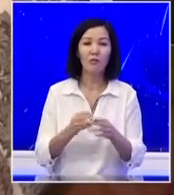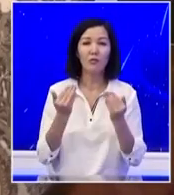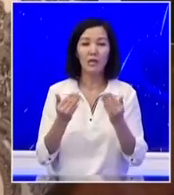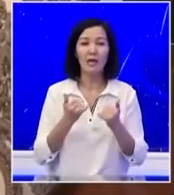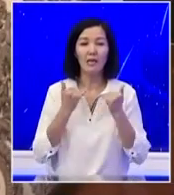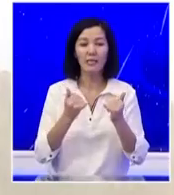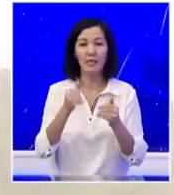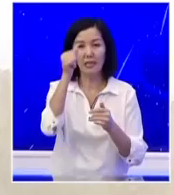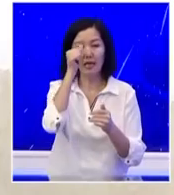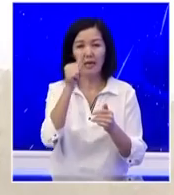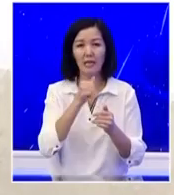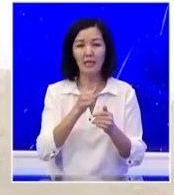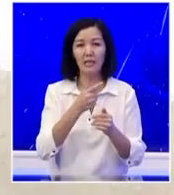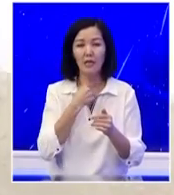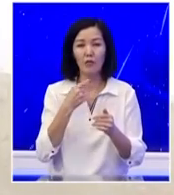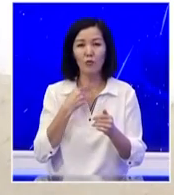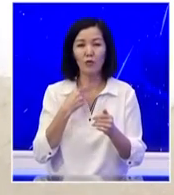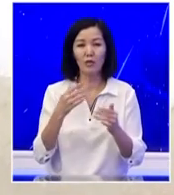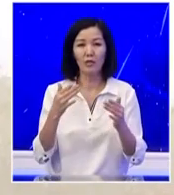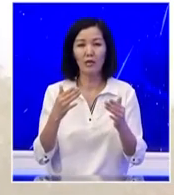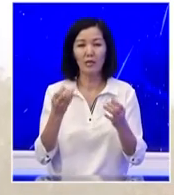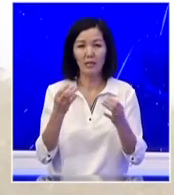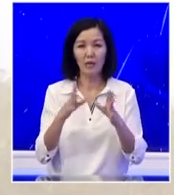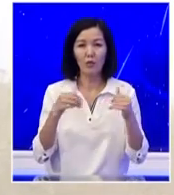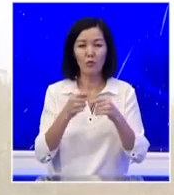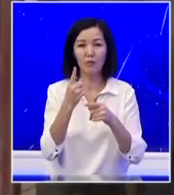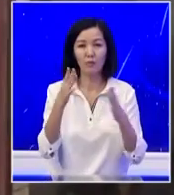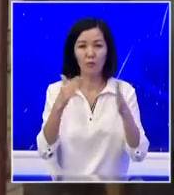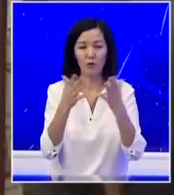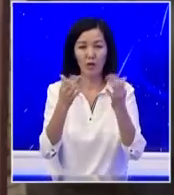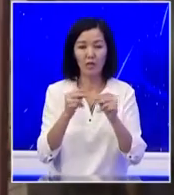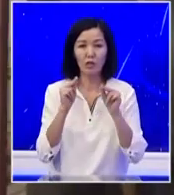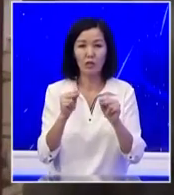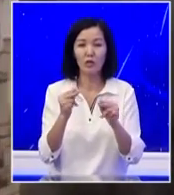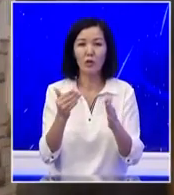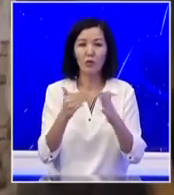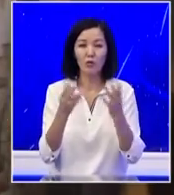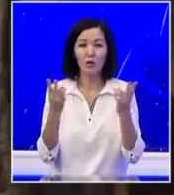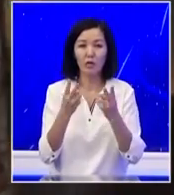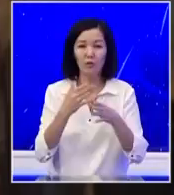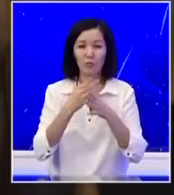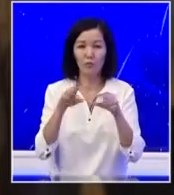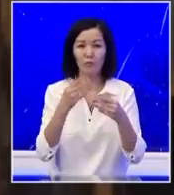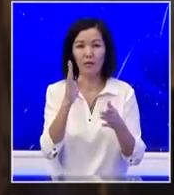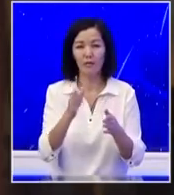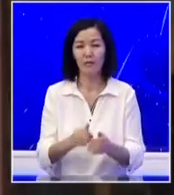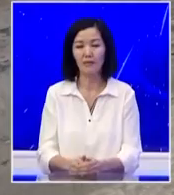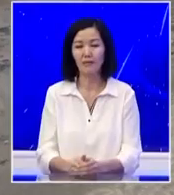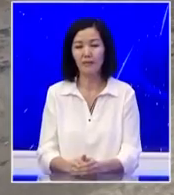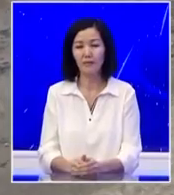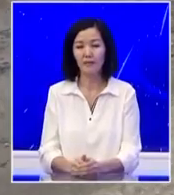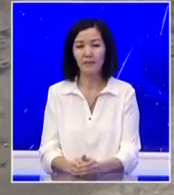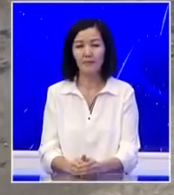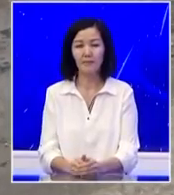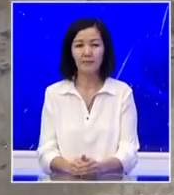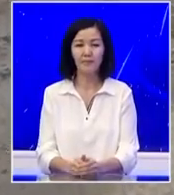бір Талдықорғандық отбасы үйлі болмақ. Харекет қайырымдылық қоры шын мұқтаж жандарға көмек көрсетпек. Алмат Хамит, Ержан